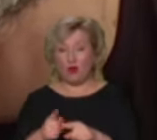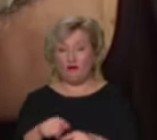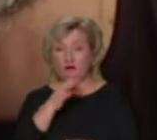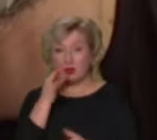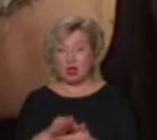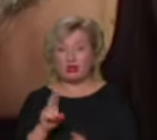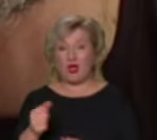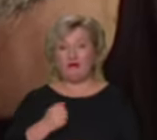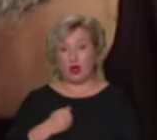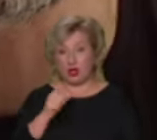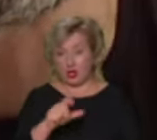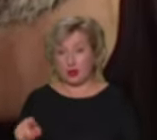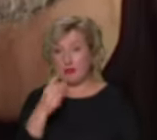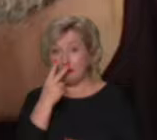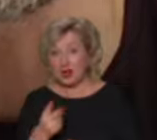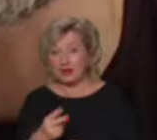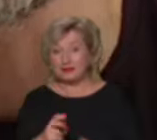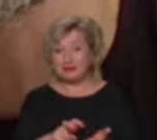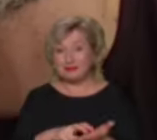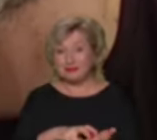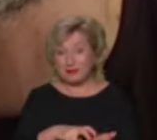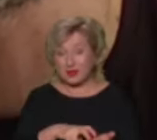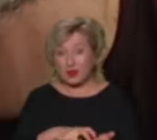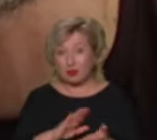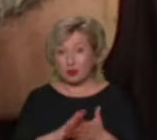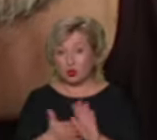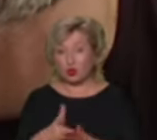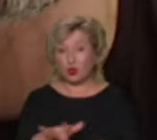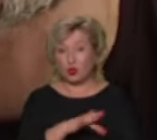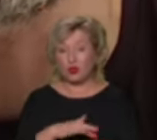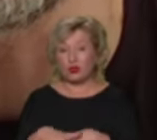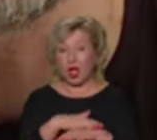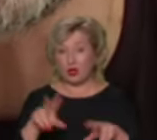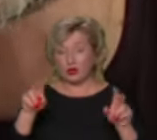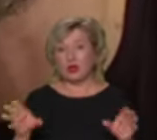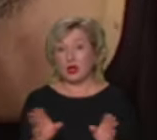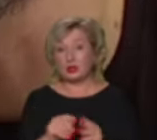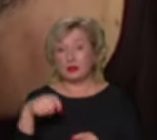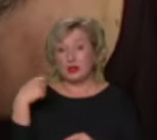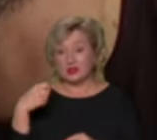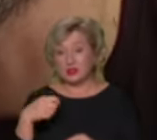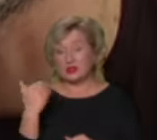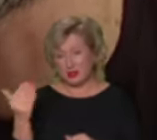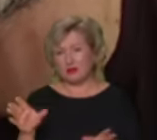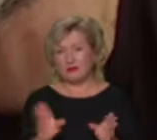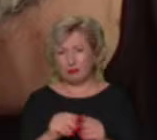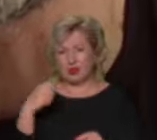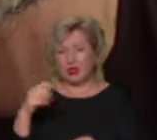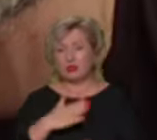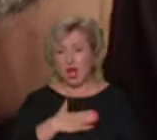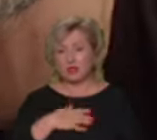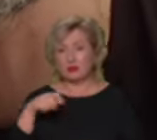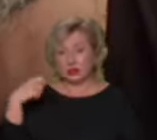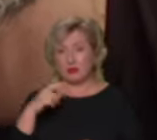воєнних. Отже, ми бачимо, як сиклива позиція «Слуг народу» разом з їхнім президентом. Так, саме з їхнім президентом, бо наш президент подав